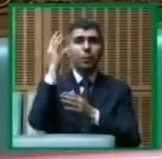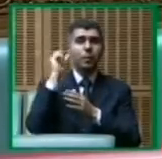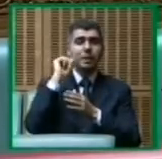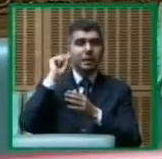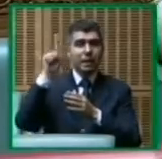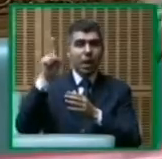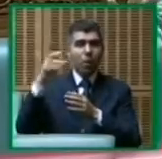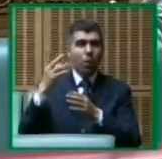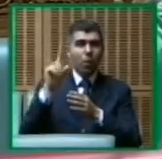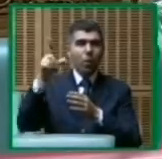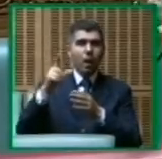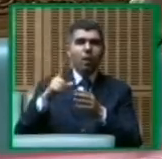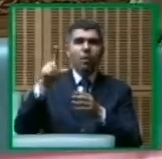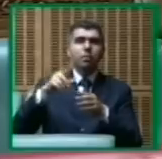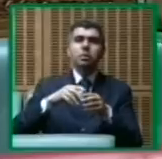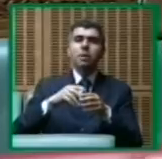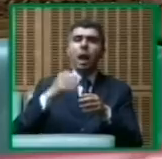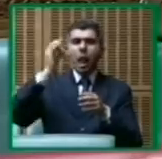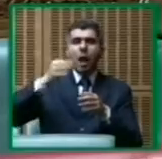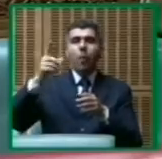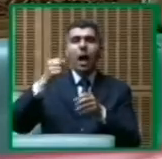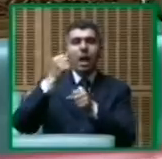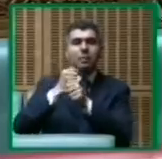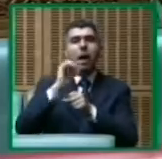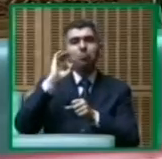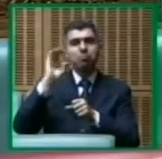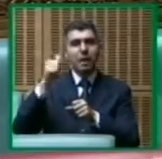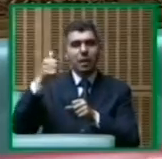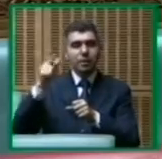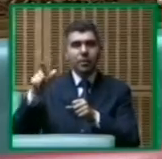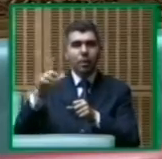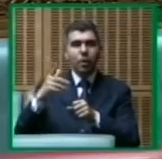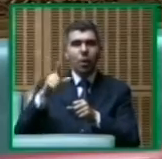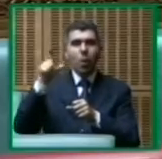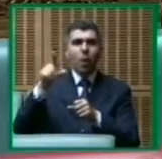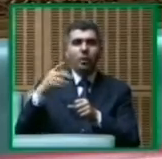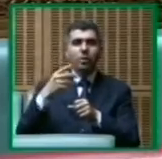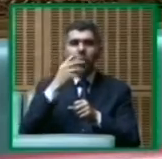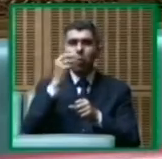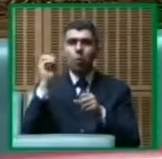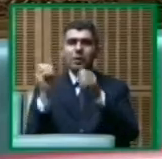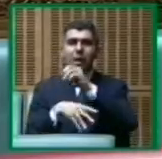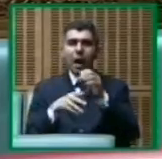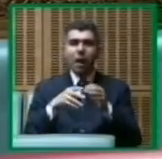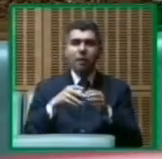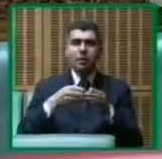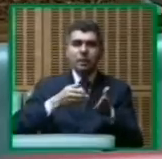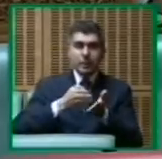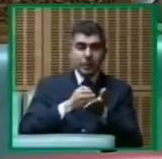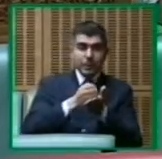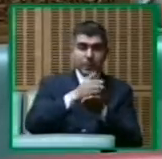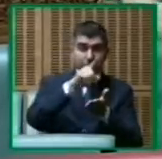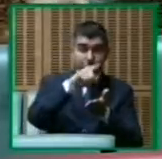ولا بدمنا، ولكن خصها على الأقل تحمينا من ذاك الفحم الحجري لما كتجيبوا عن